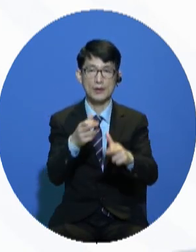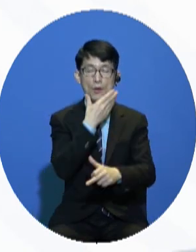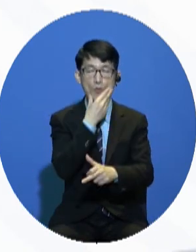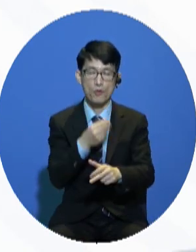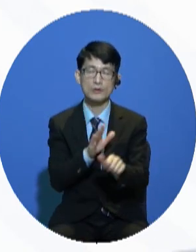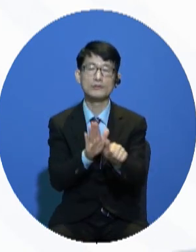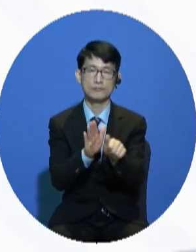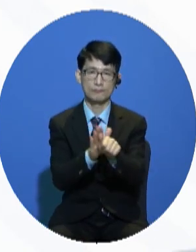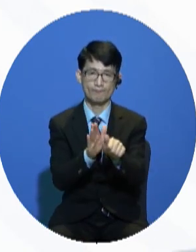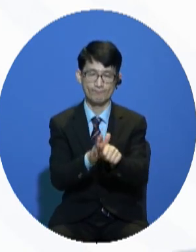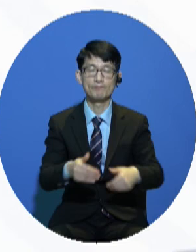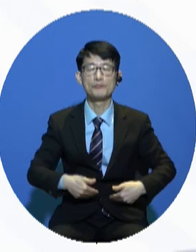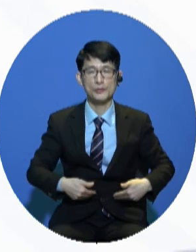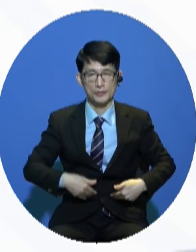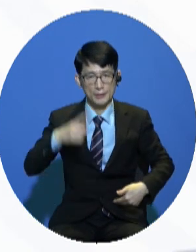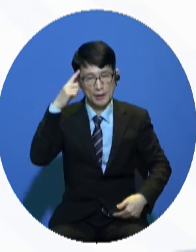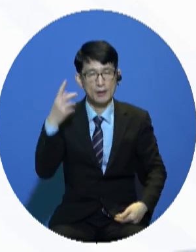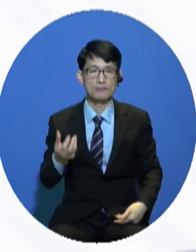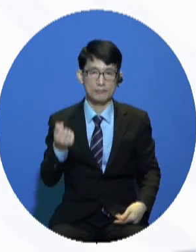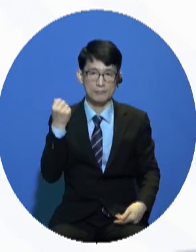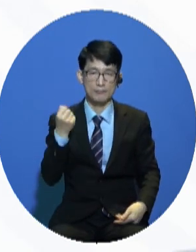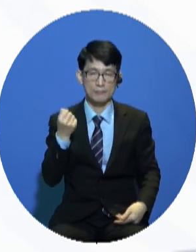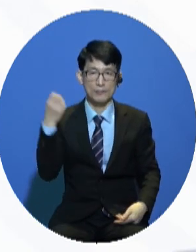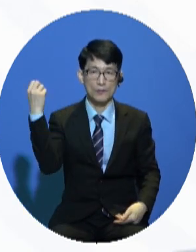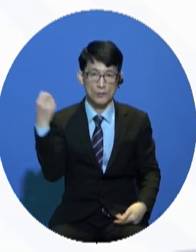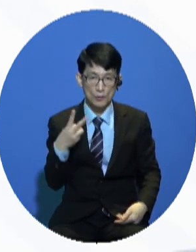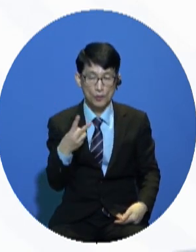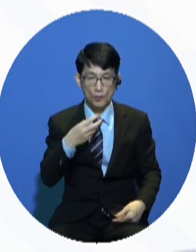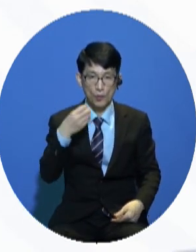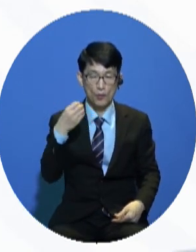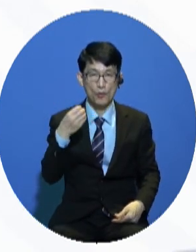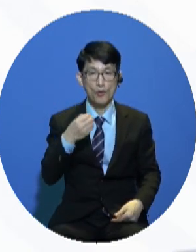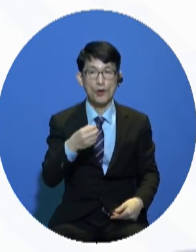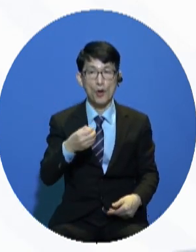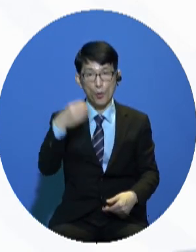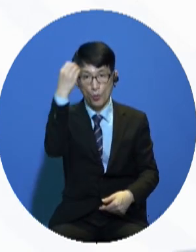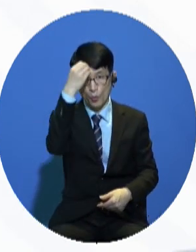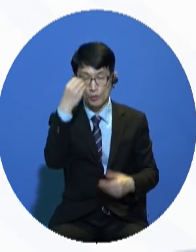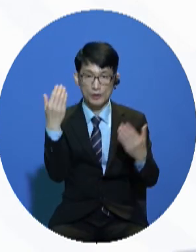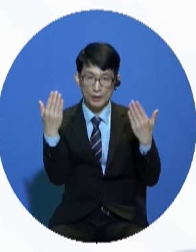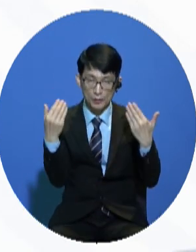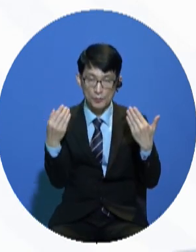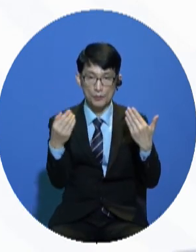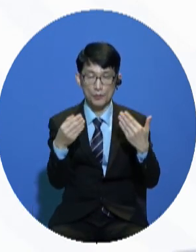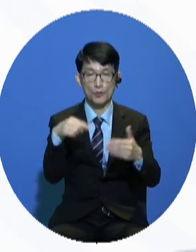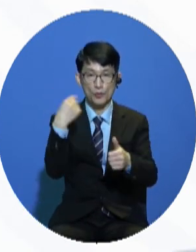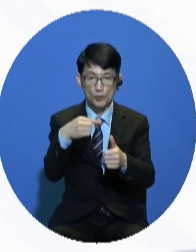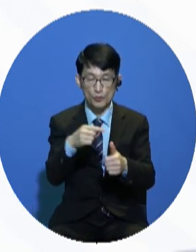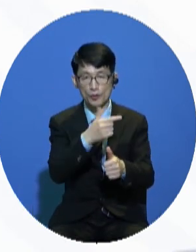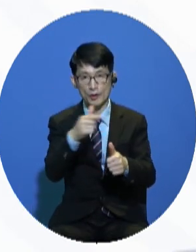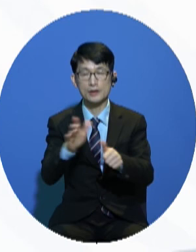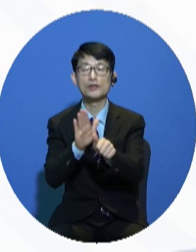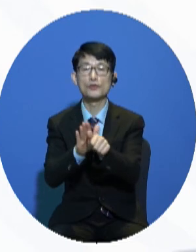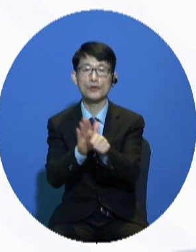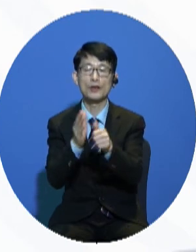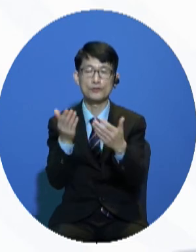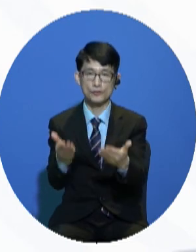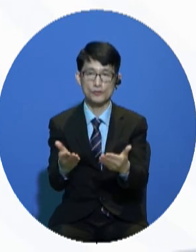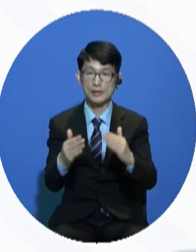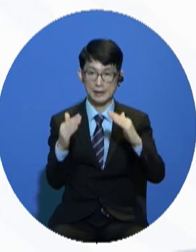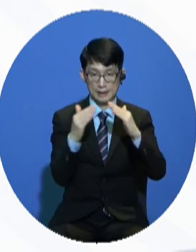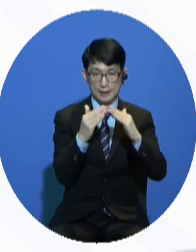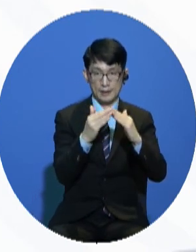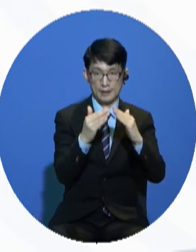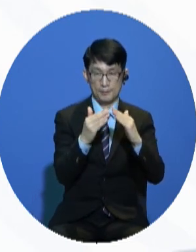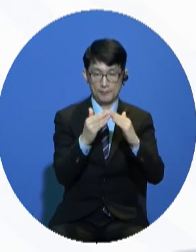있다고 생각했고, 뿐만 아니라 고등교육이나 평생교육에 대한 무상교육을 실현하고 또 뭐 지원주택과 같은 주거를